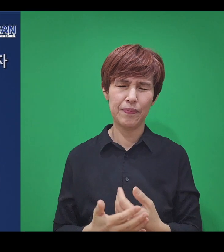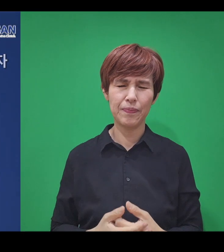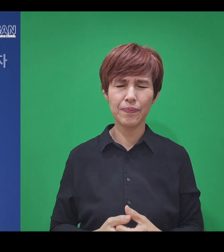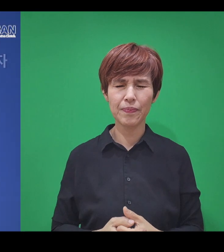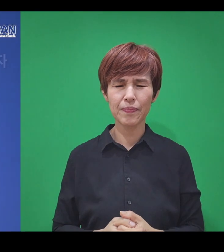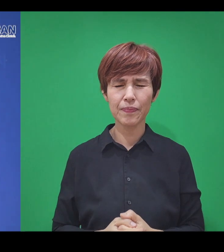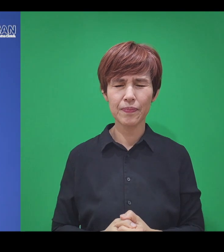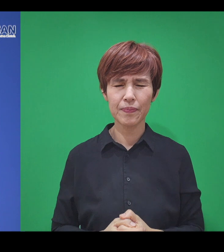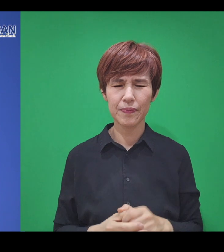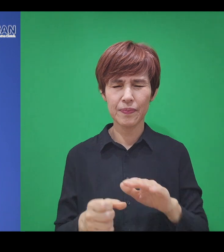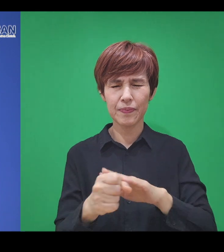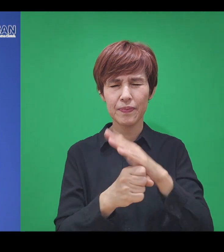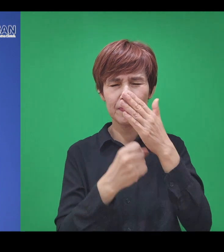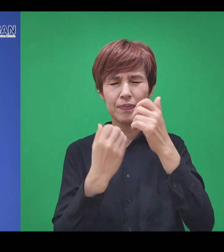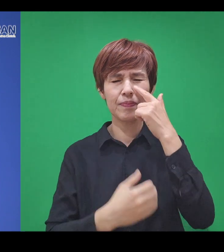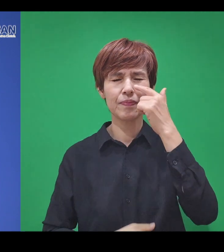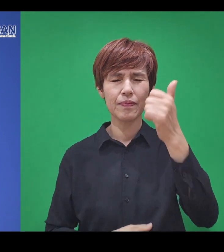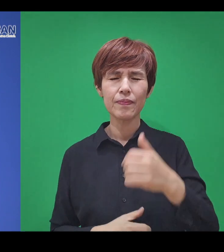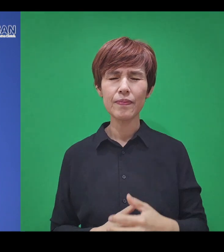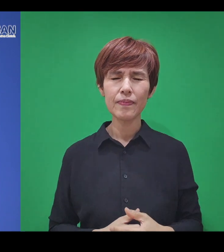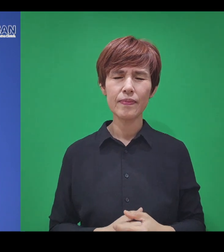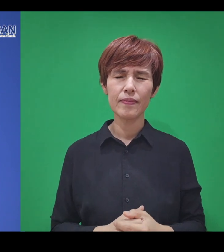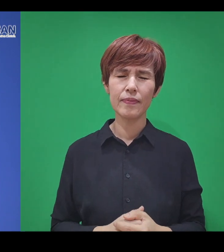주시옵소서. 사랑의 하나님 아버지,